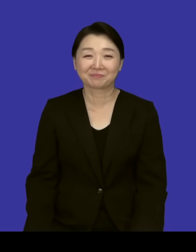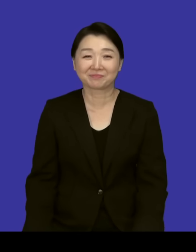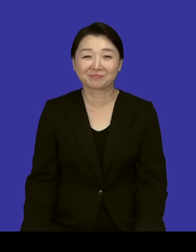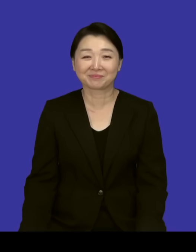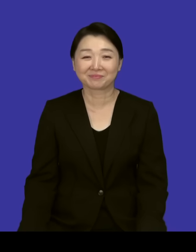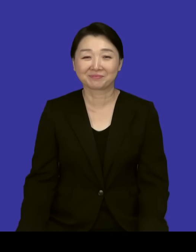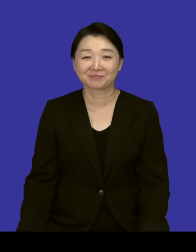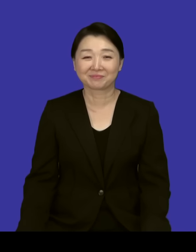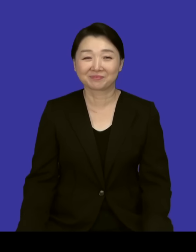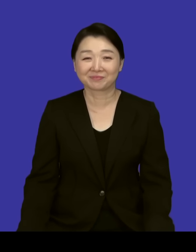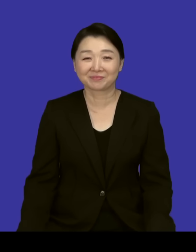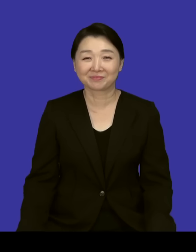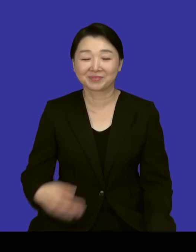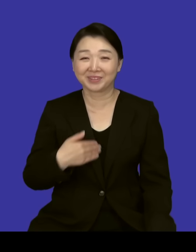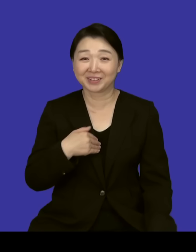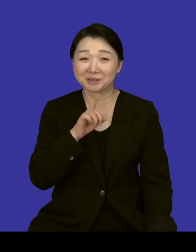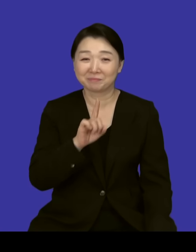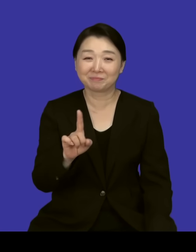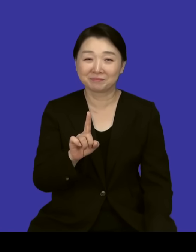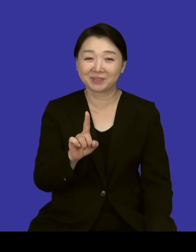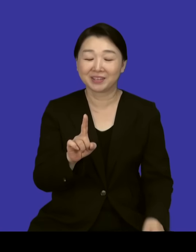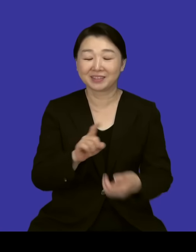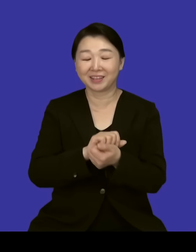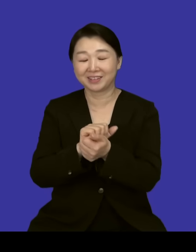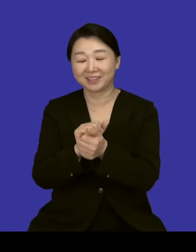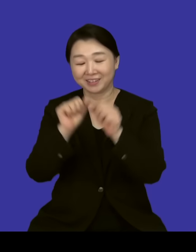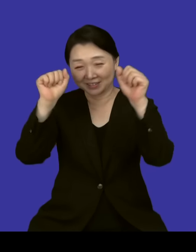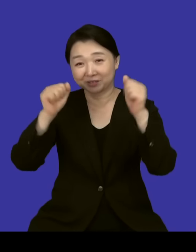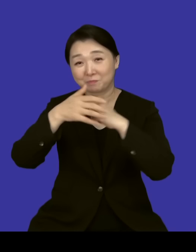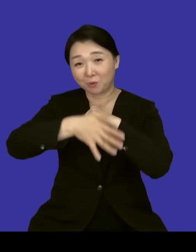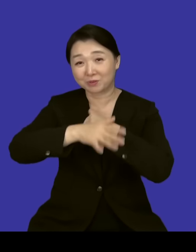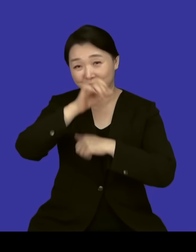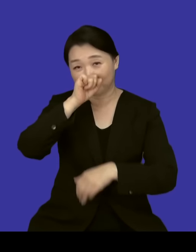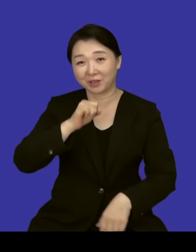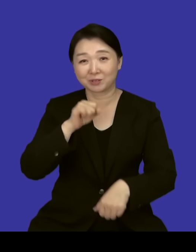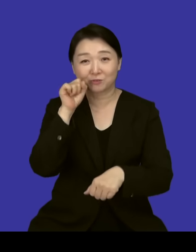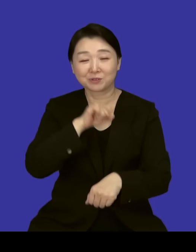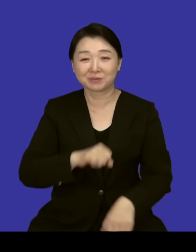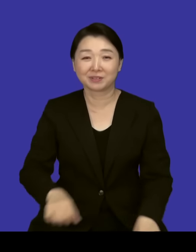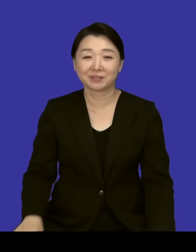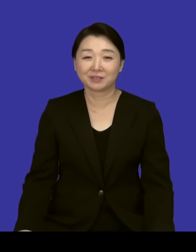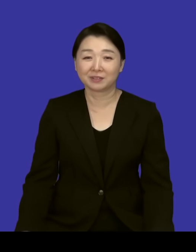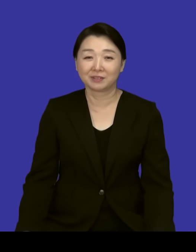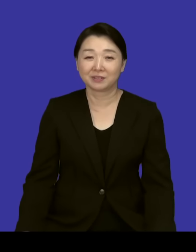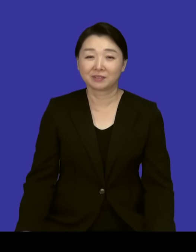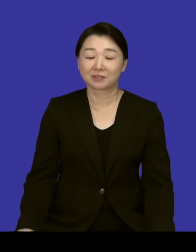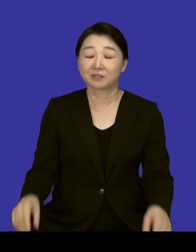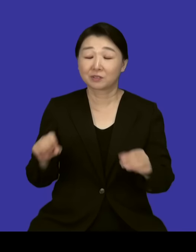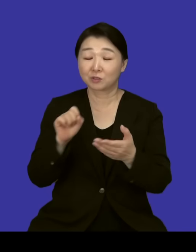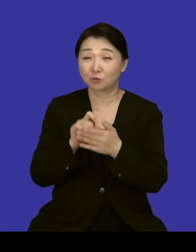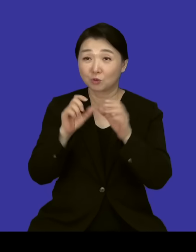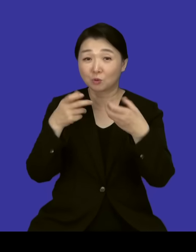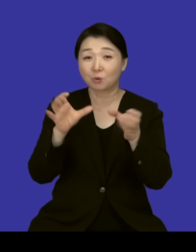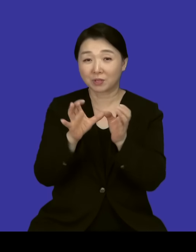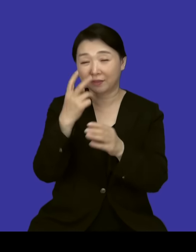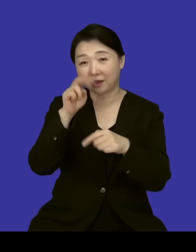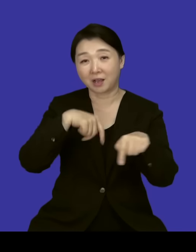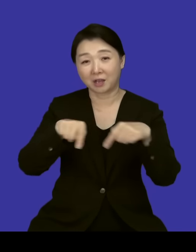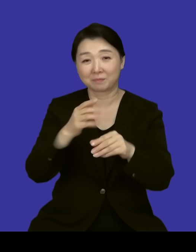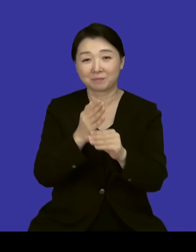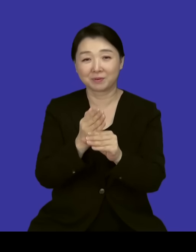얘기하는데 예. 근데 제가 뭐 스포츠를 되게 좋아해요. 예. 지금도 이제 그 축구 성교단에 제가 감독도 하고